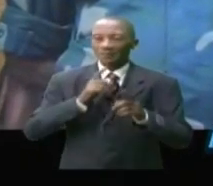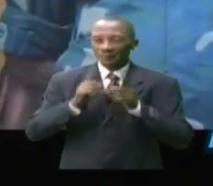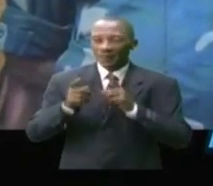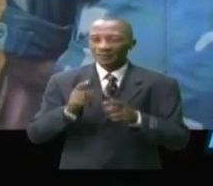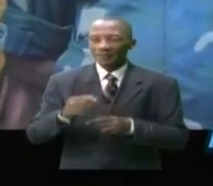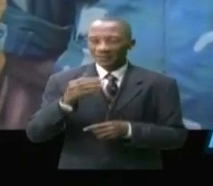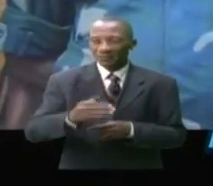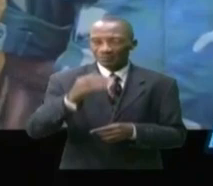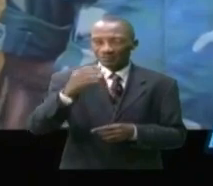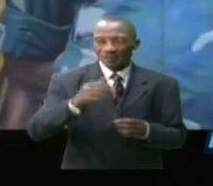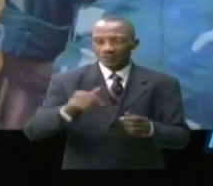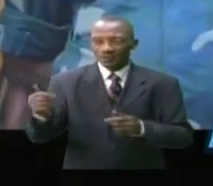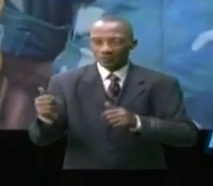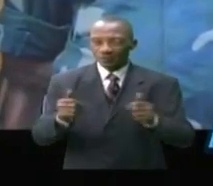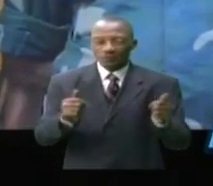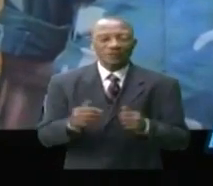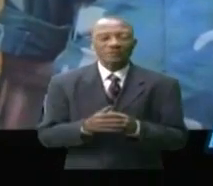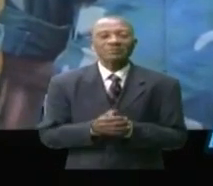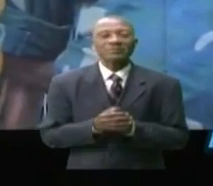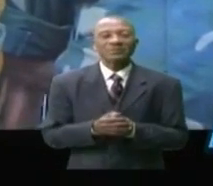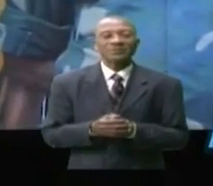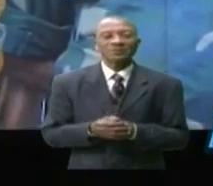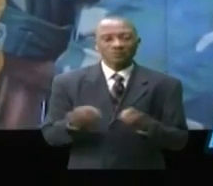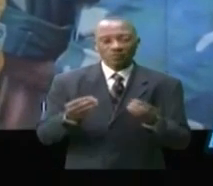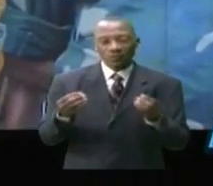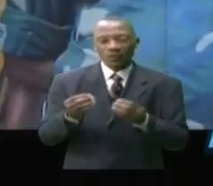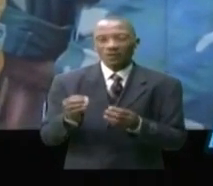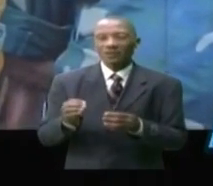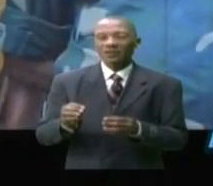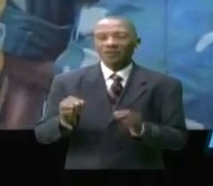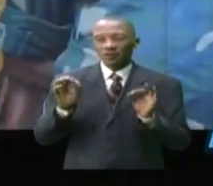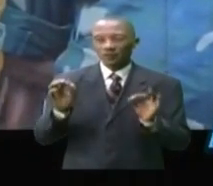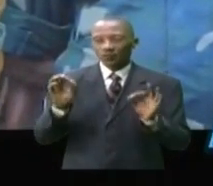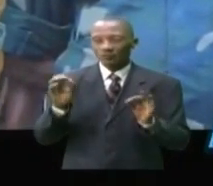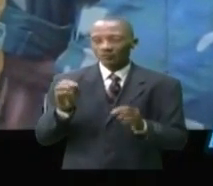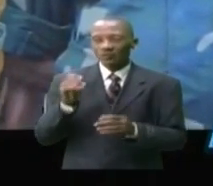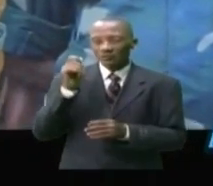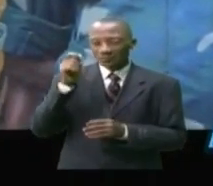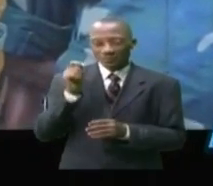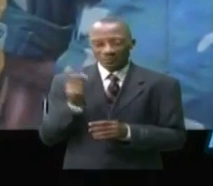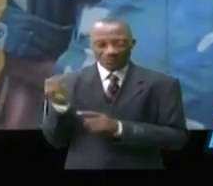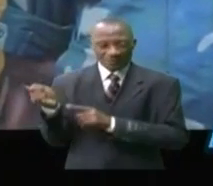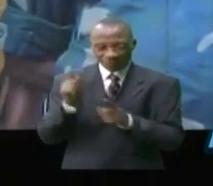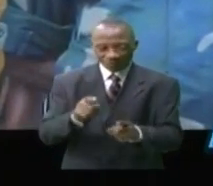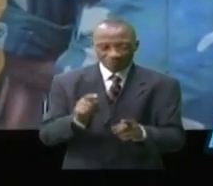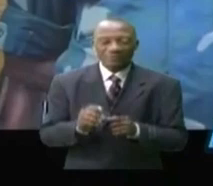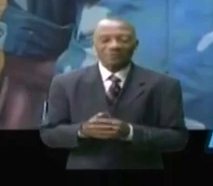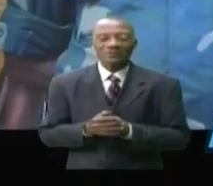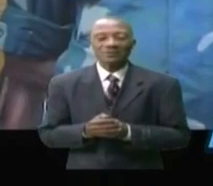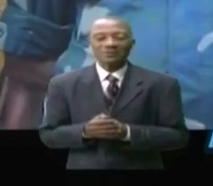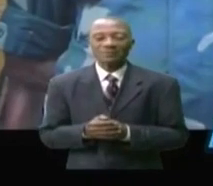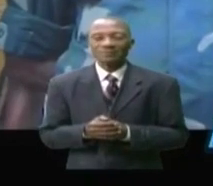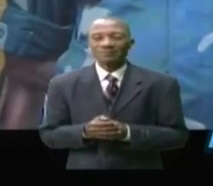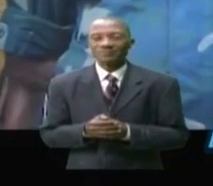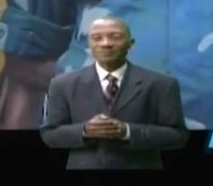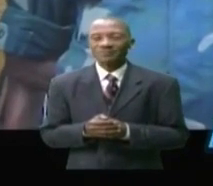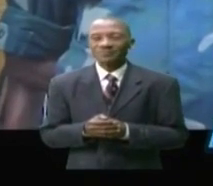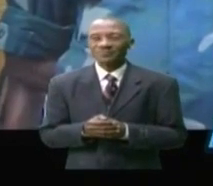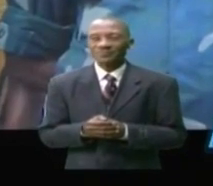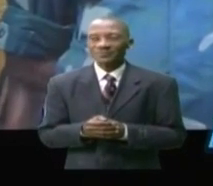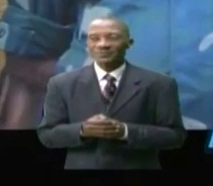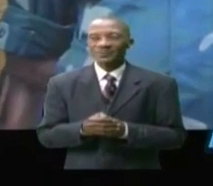marchés, bureaux administratifs, etc. ou troubles de la rentrée